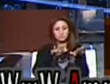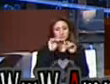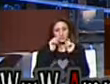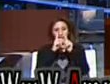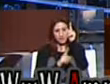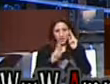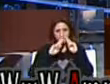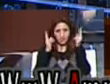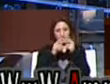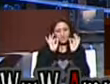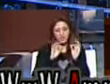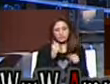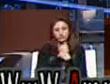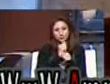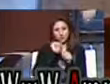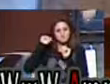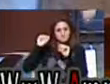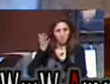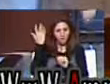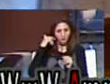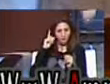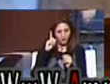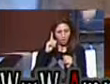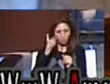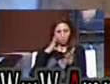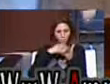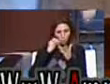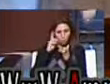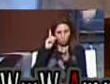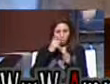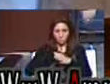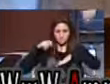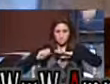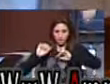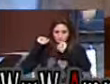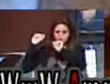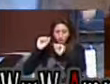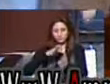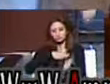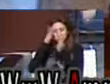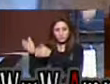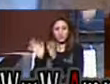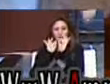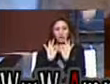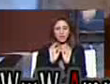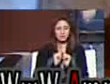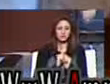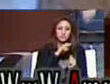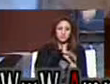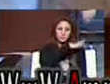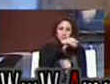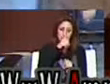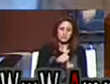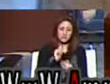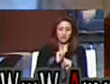النائب العام والعوده الى صفوف القضاء. شكرا معالي المستشار شادي خليفه عضو مجلس اداره نادي القضاء عن وكلاء النائب العام. النهارده